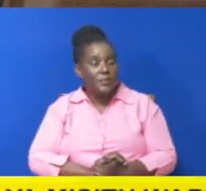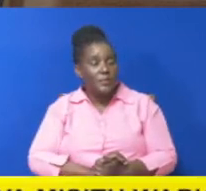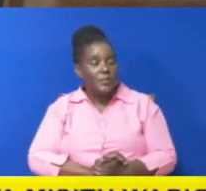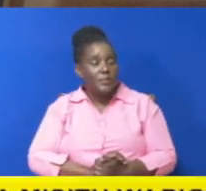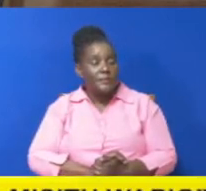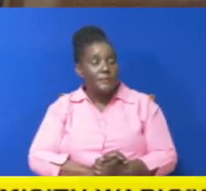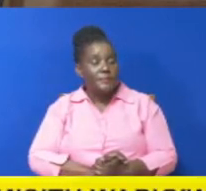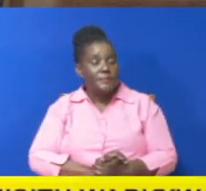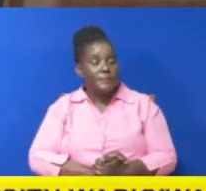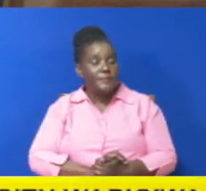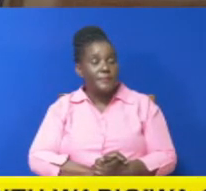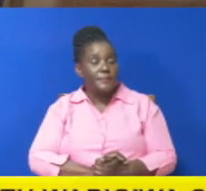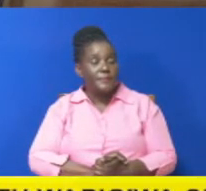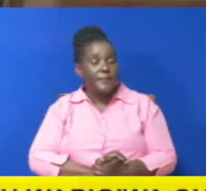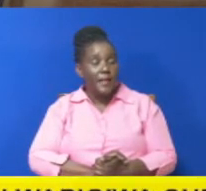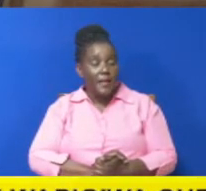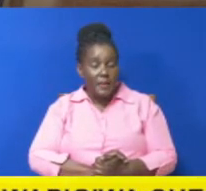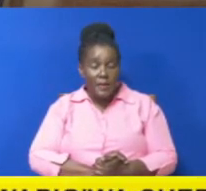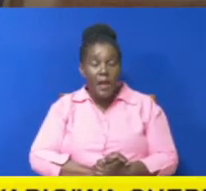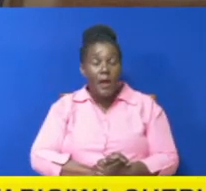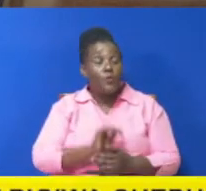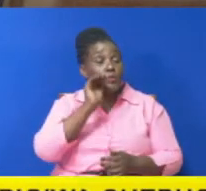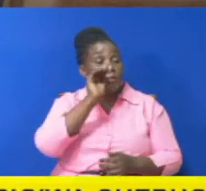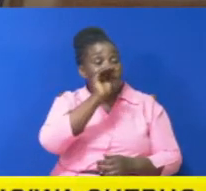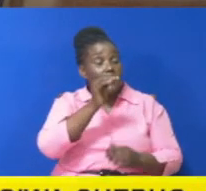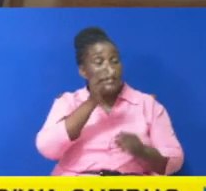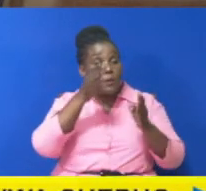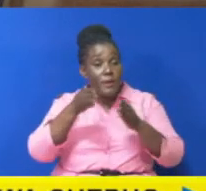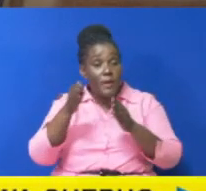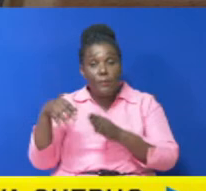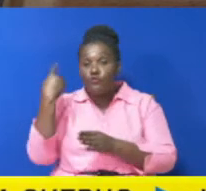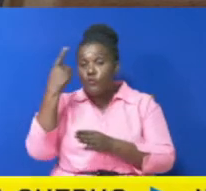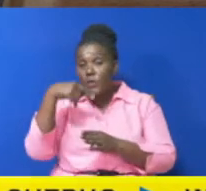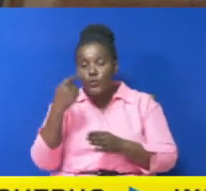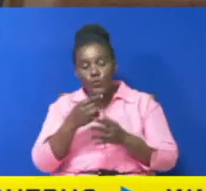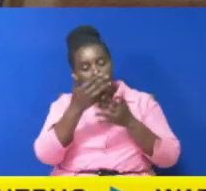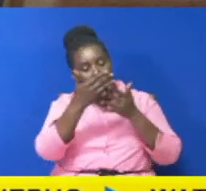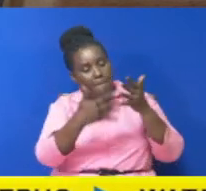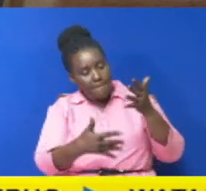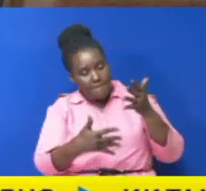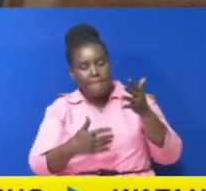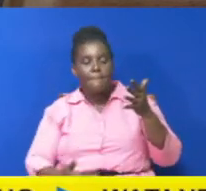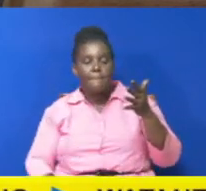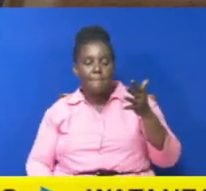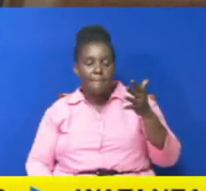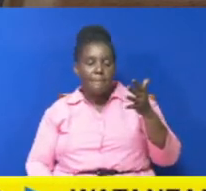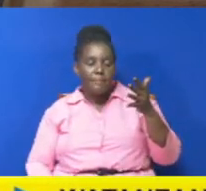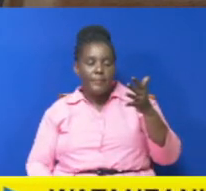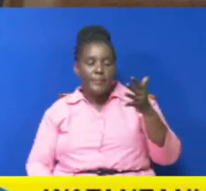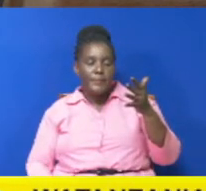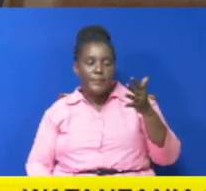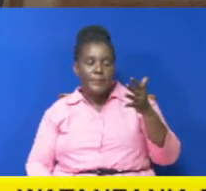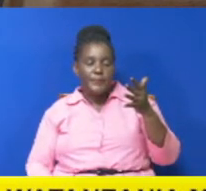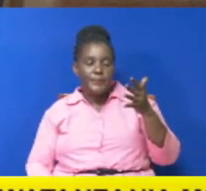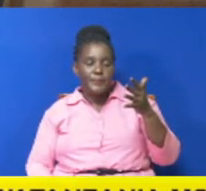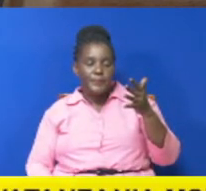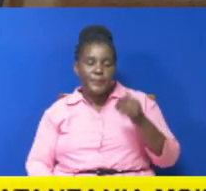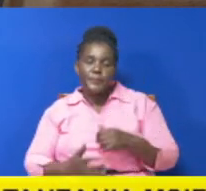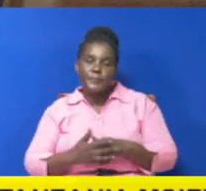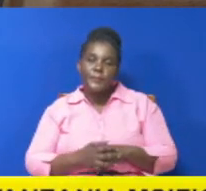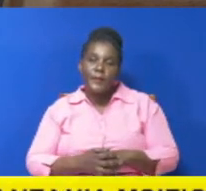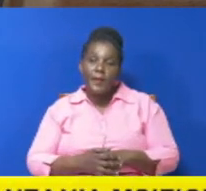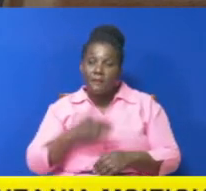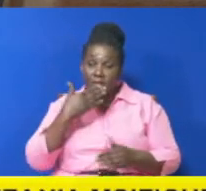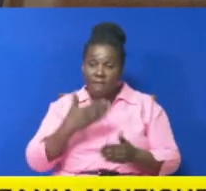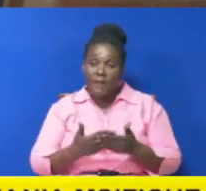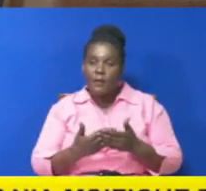Na unajitokeza katika sura zifuatazo ambayo itakuwa ni mifano itakayoweza kujibu swali lako. Anatoka mtu